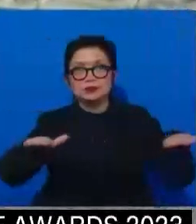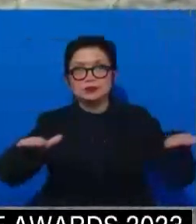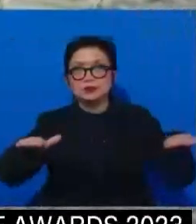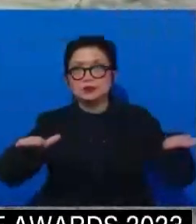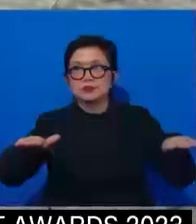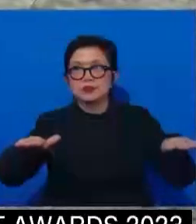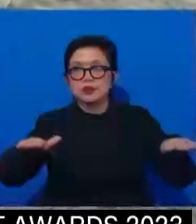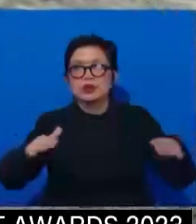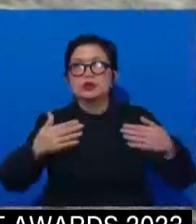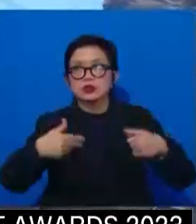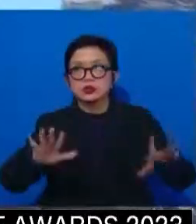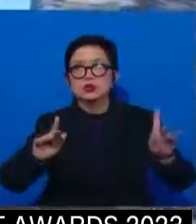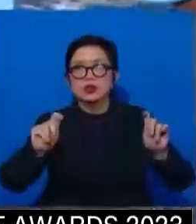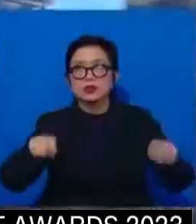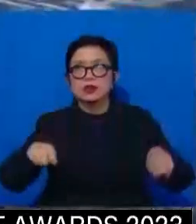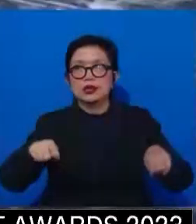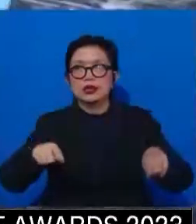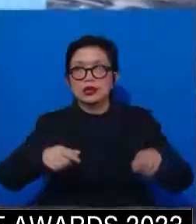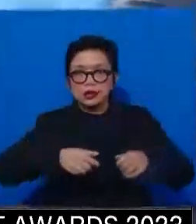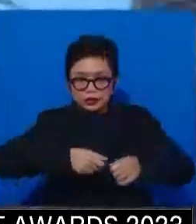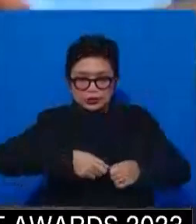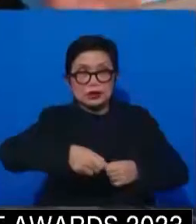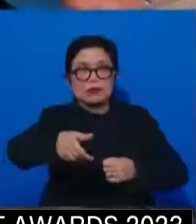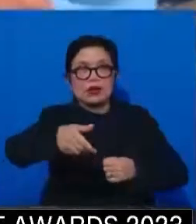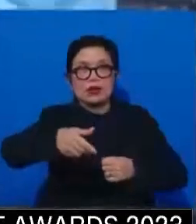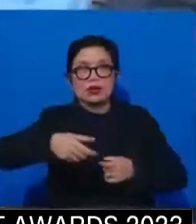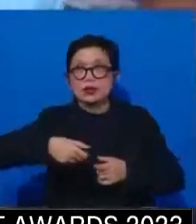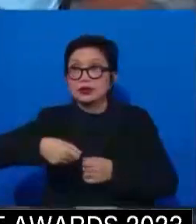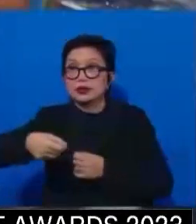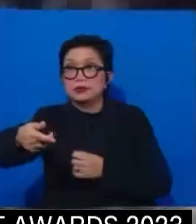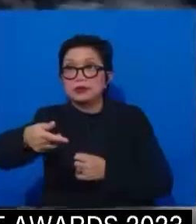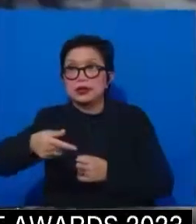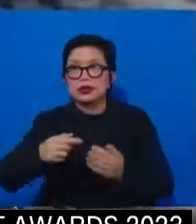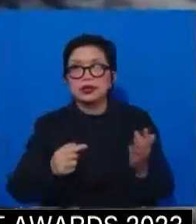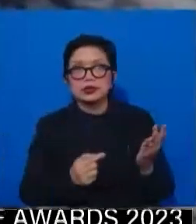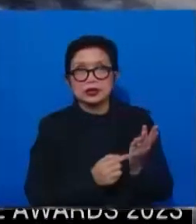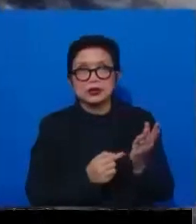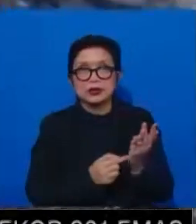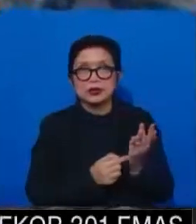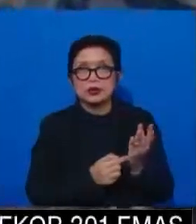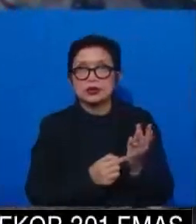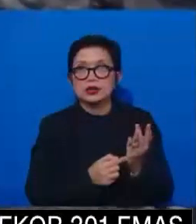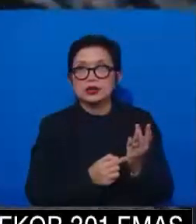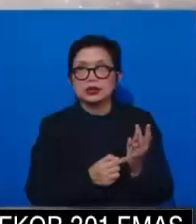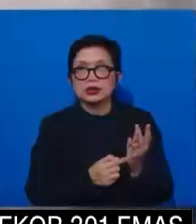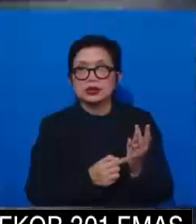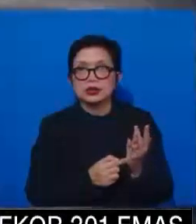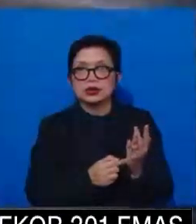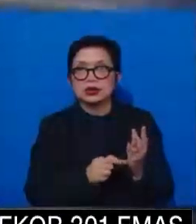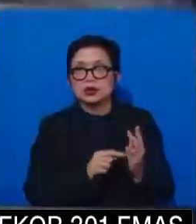kristalisasi juga sudah menggunakan terpal. Dengan menggunakan teknologi ini, proses pembuatan garam yang awalnya